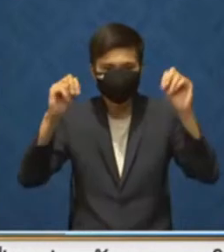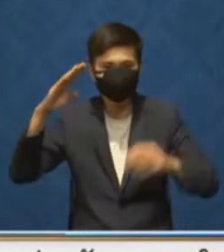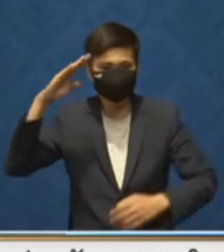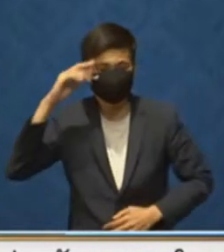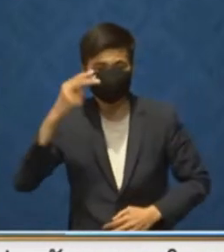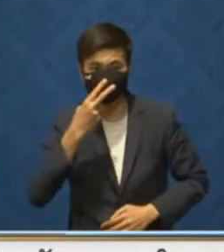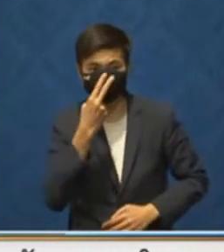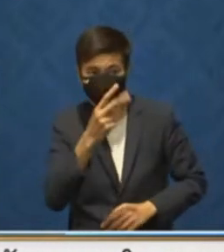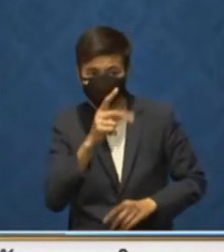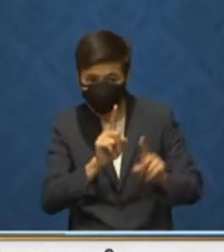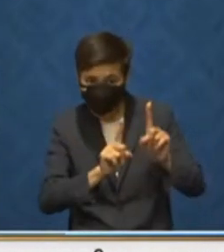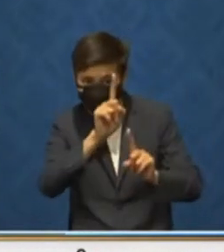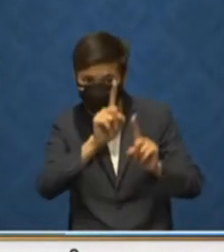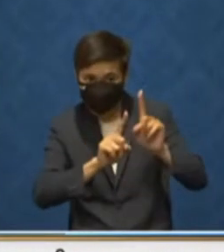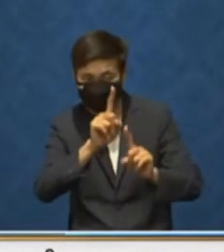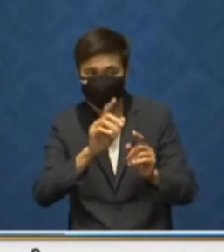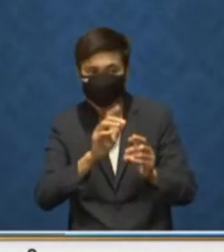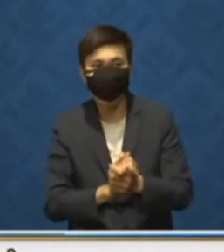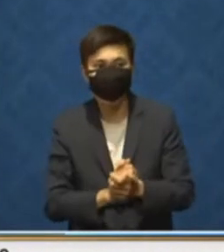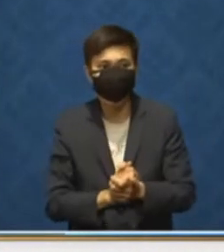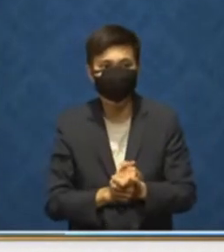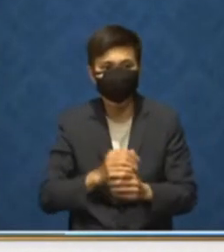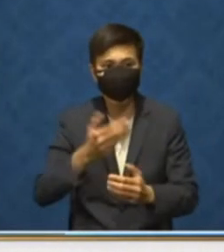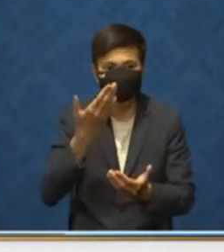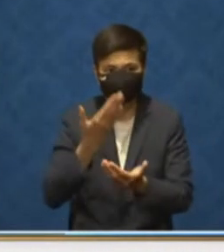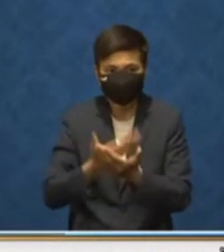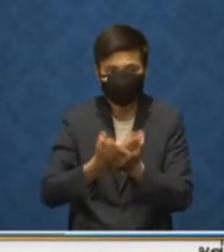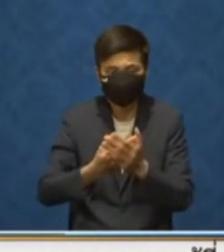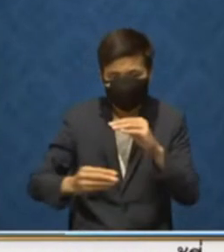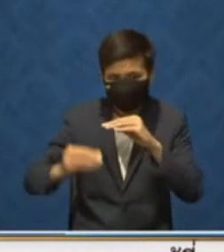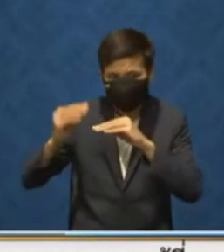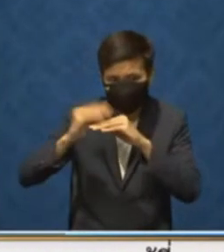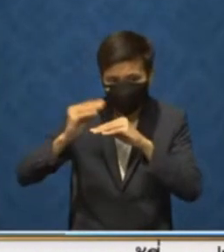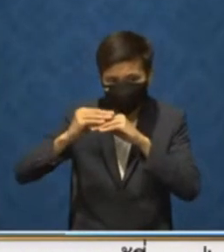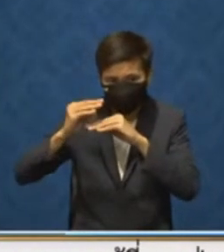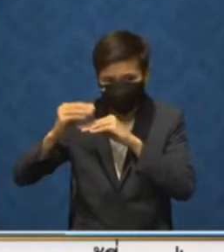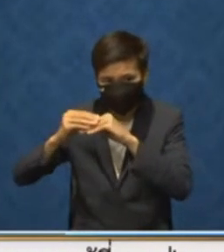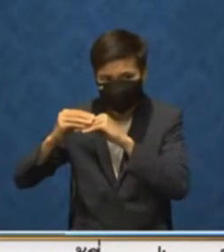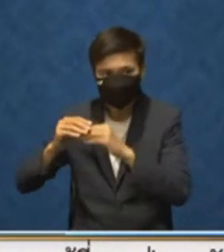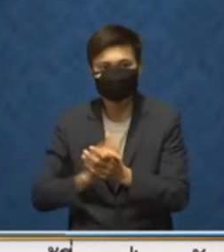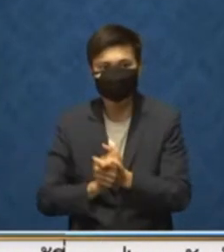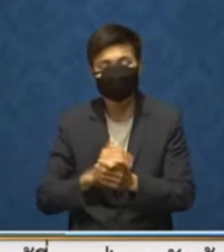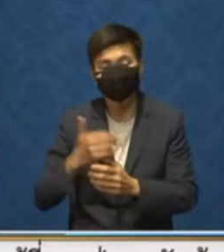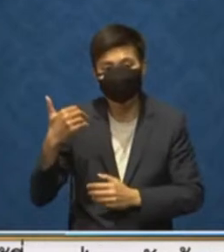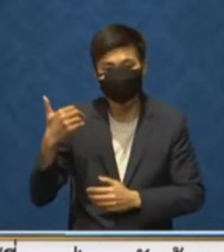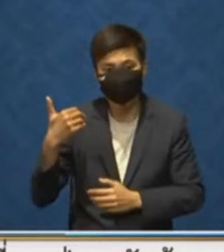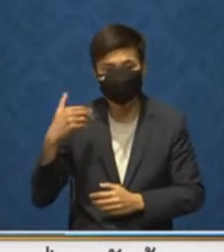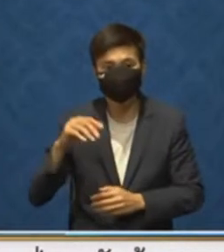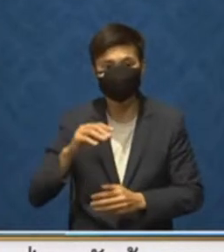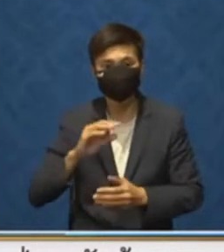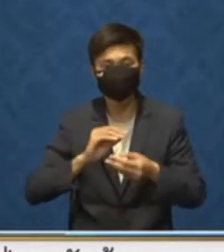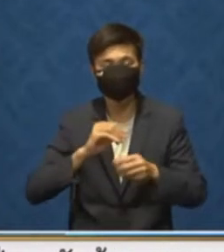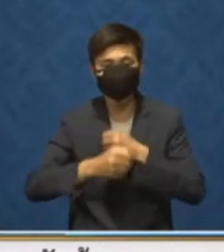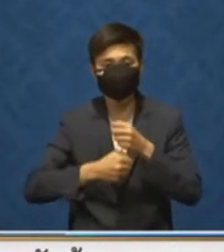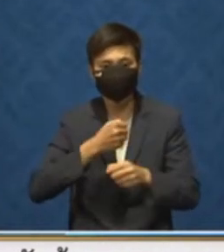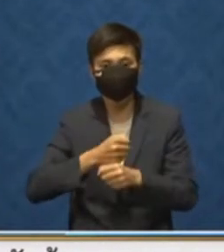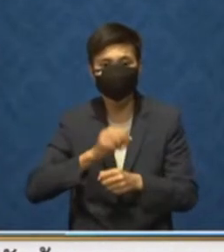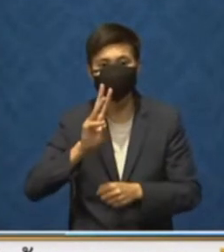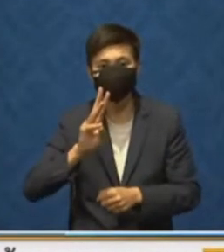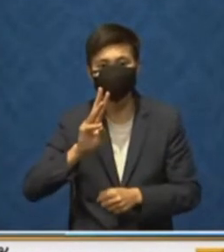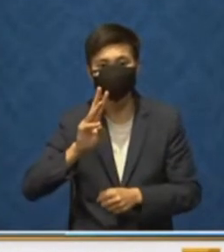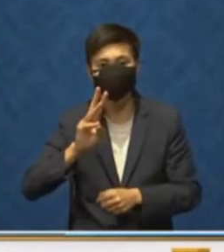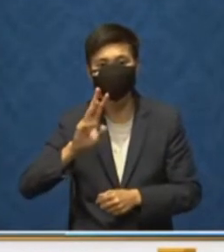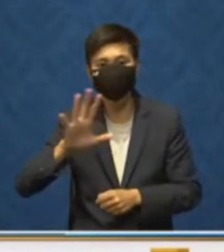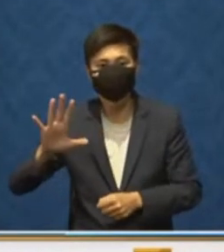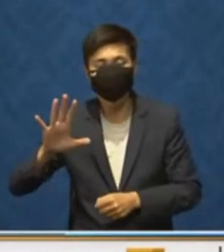การ์ดแนะโง่มารสูงขึ้นทุกปีนะครับเพราะปี 65นะฮะมันไม่ไหวแล้วนะครับก็เป็นเฮด